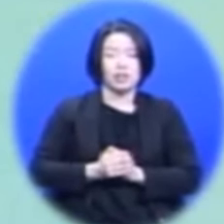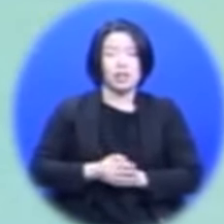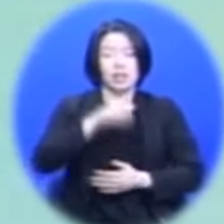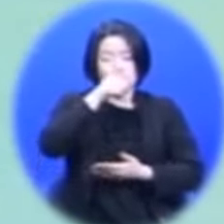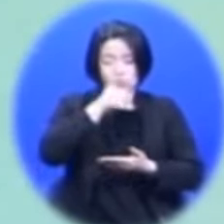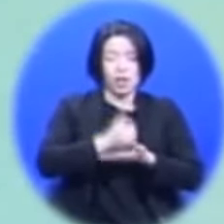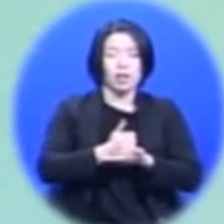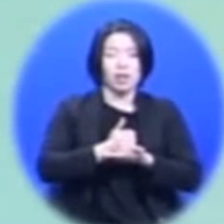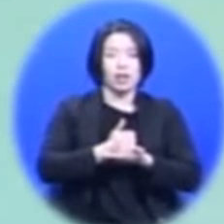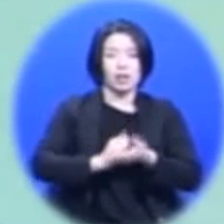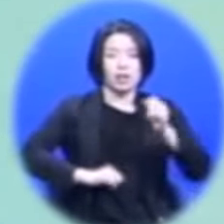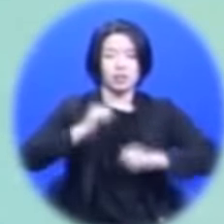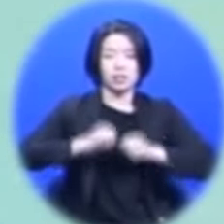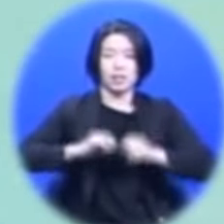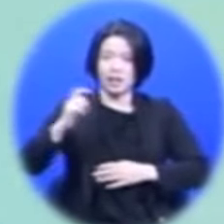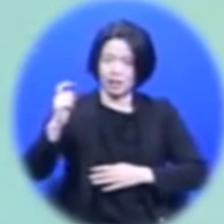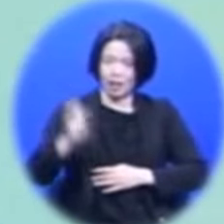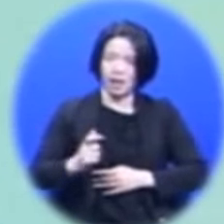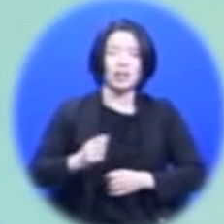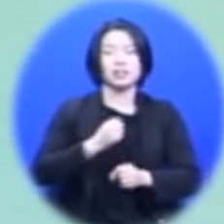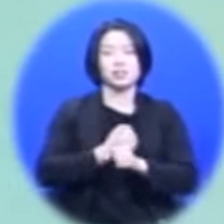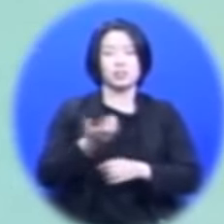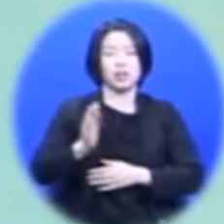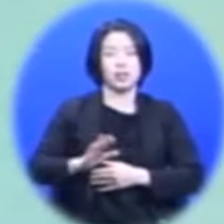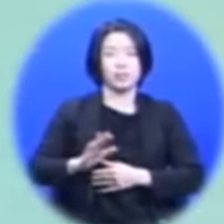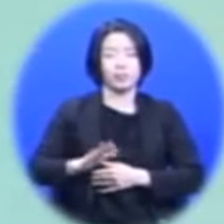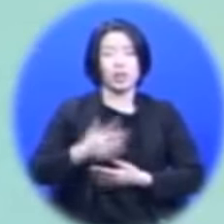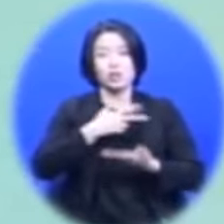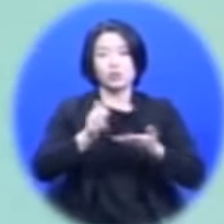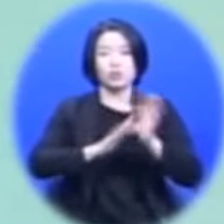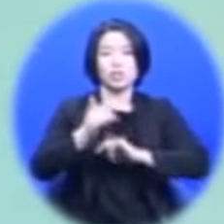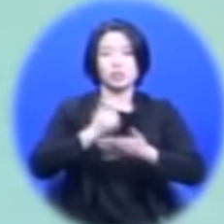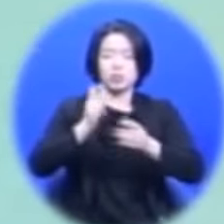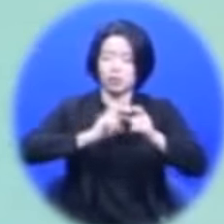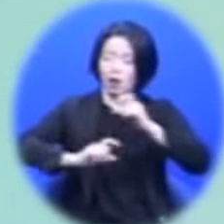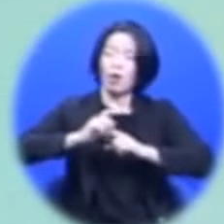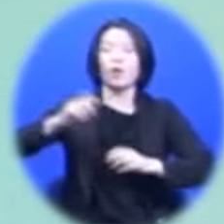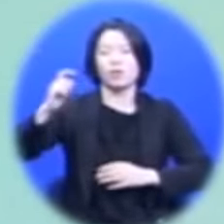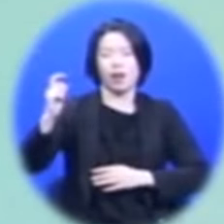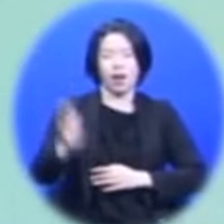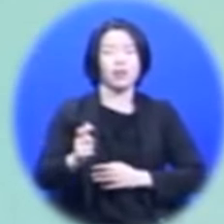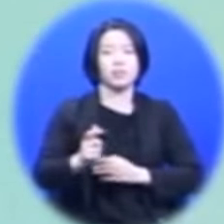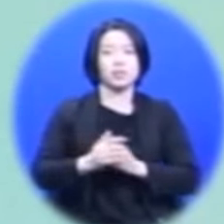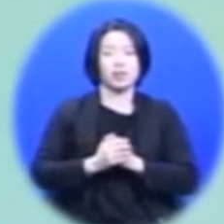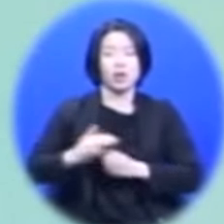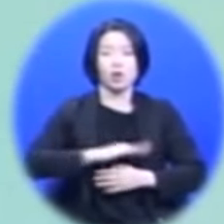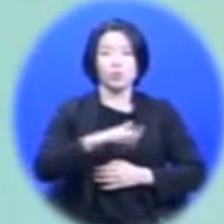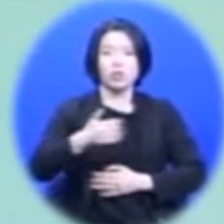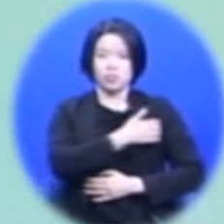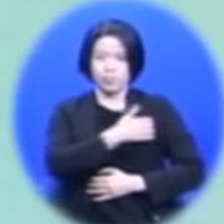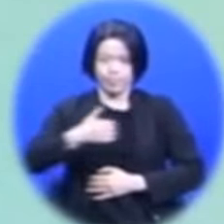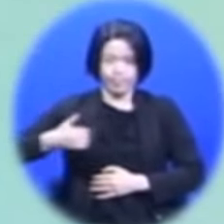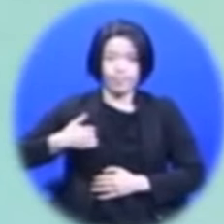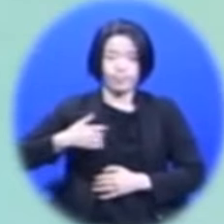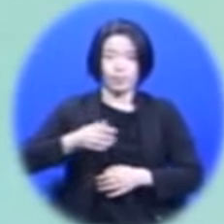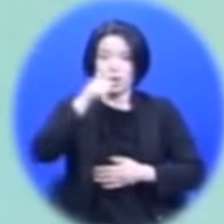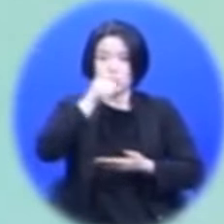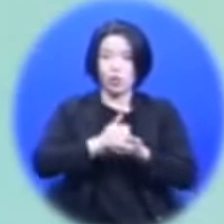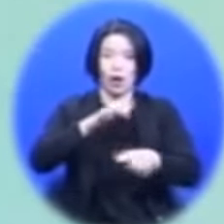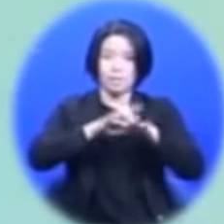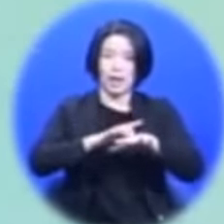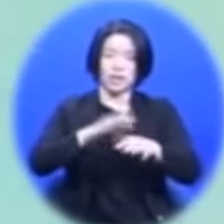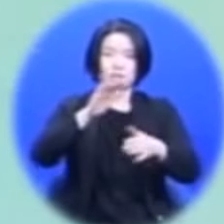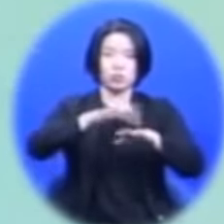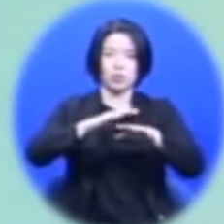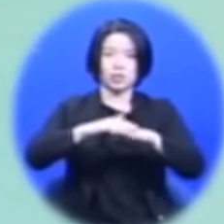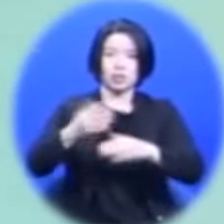죄가 역사가 강하지만 주 예수님은 더 강하십니다. 우리를 능히 죄와 마귀의 손에서